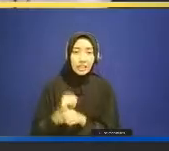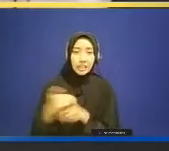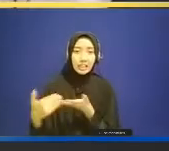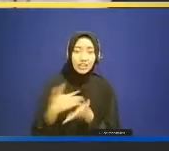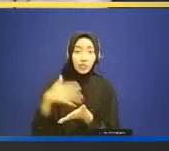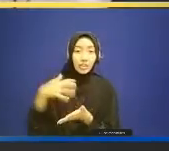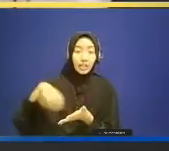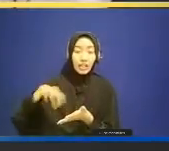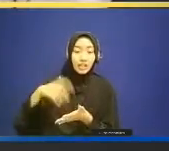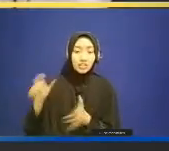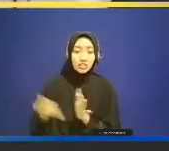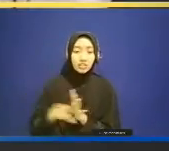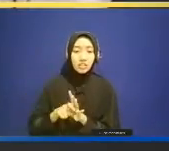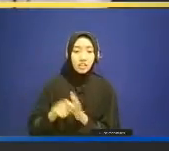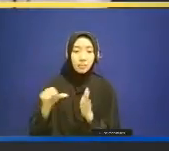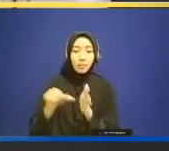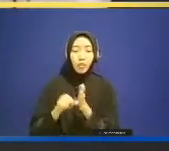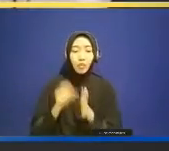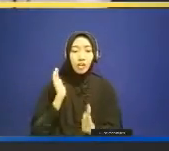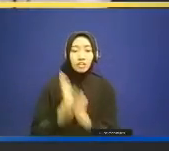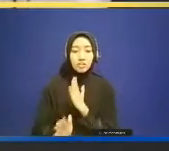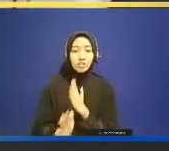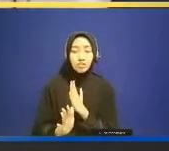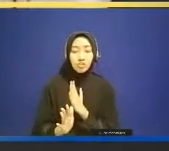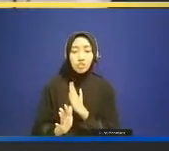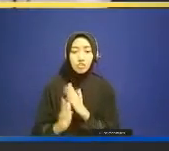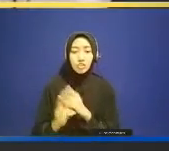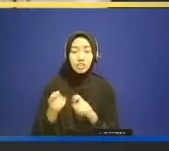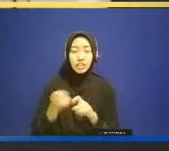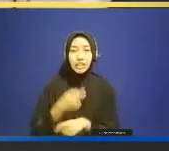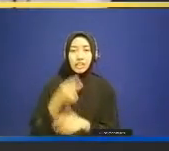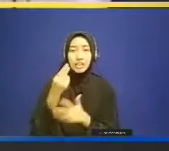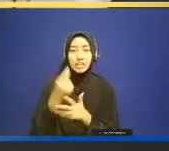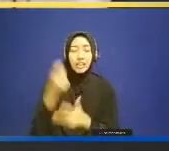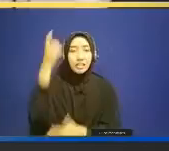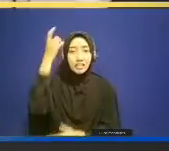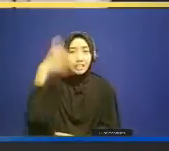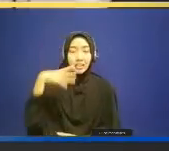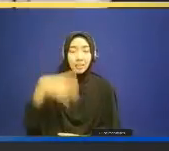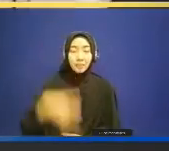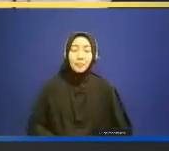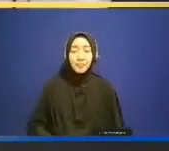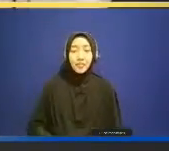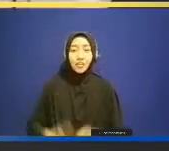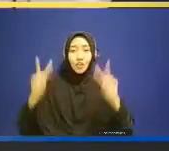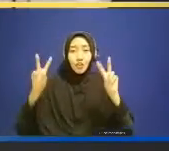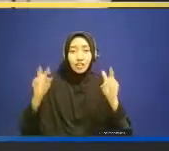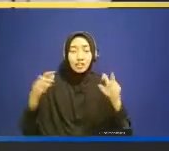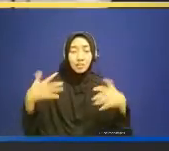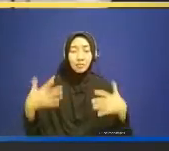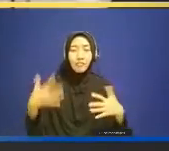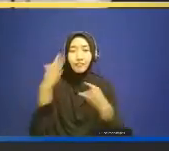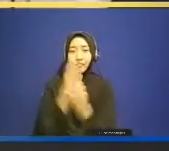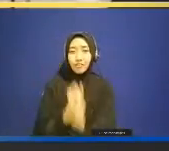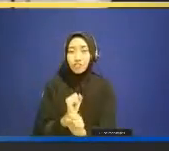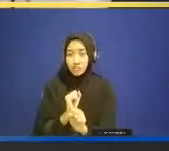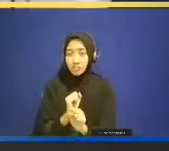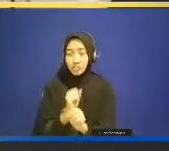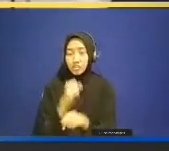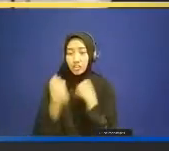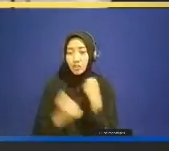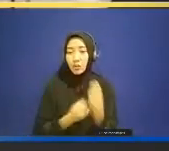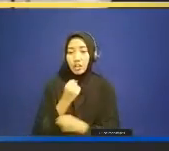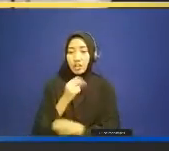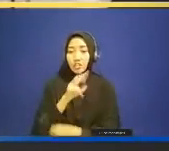daerah diantaranya adalah melalui bantuan langsung tunai dana desa itu konteksnya adalah salah satu fokus yang kemudian